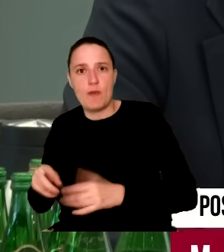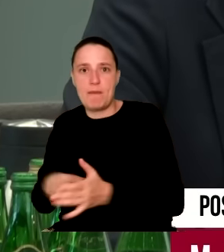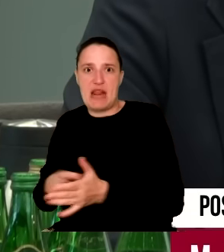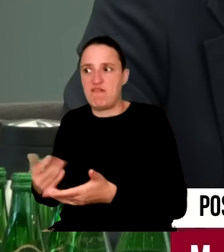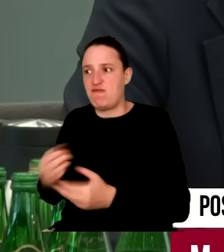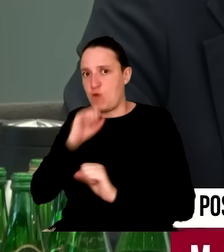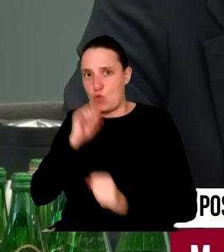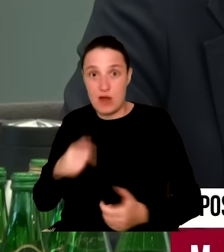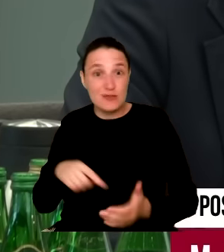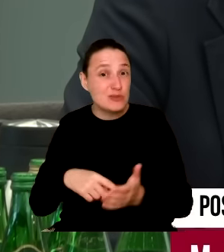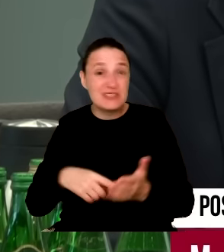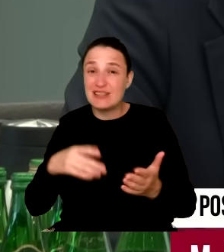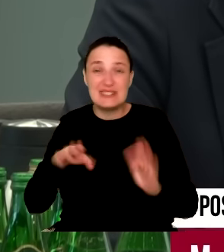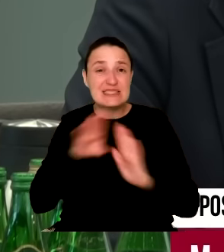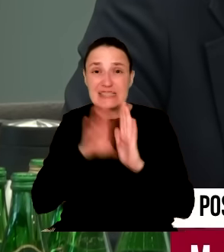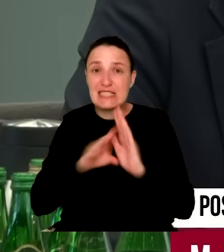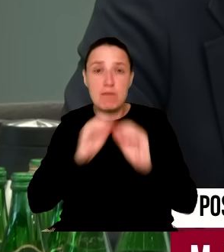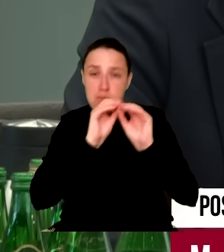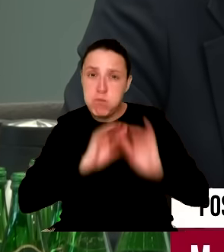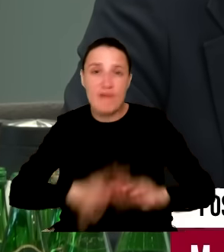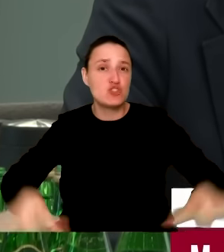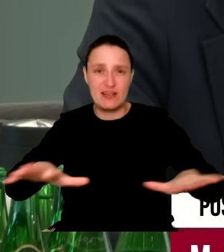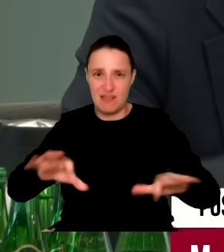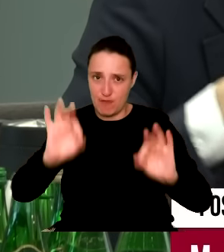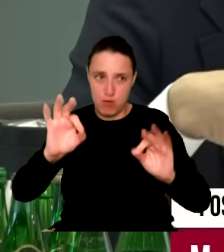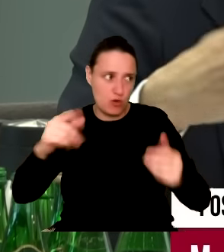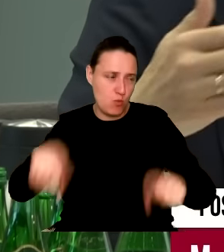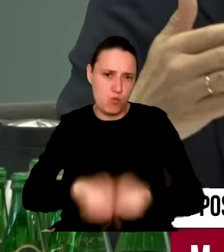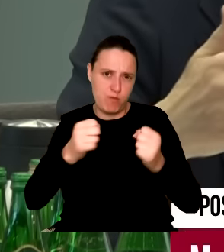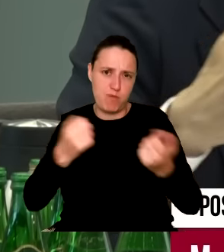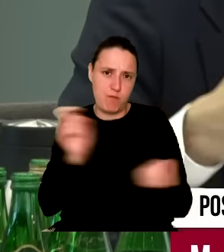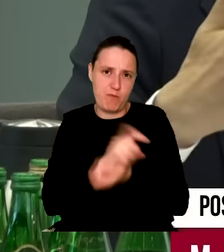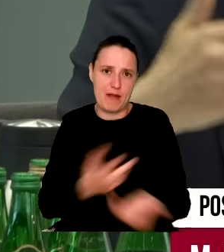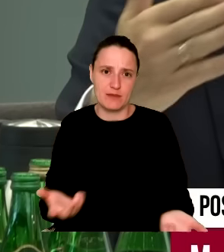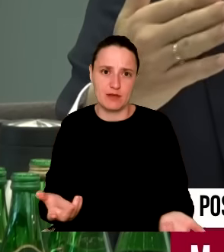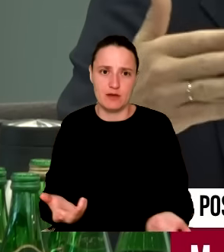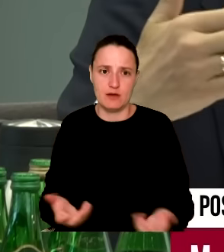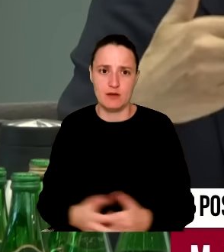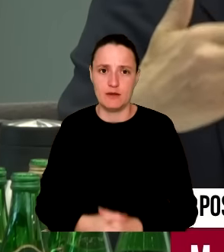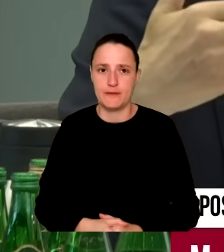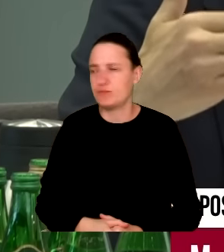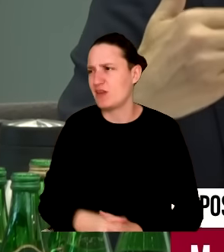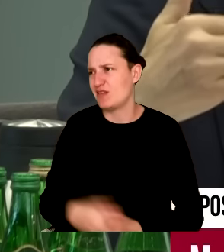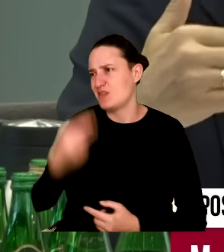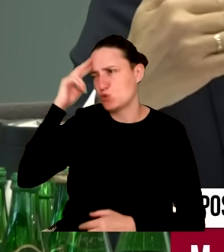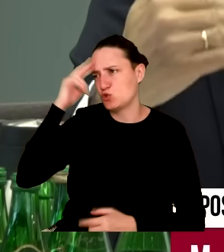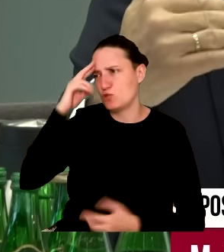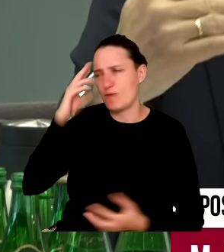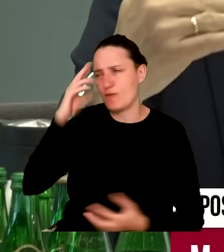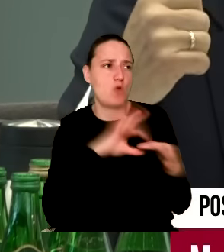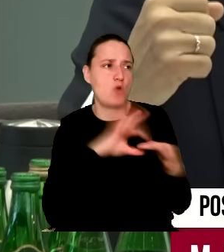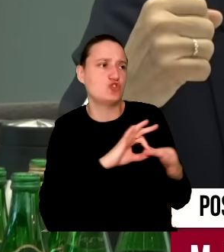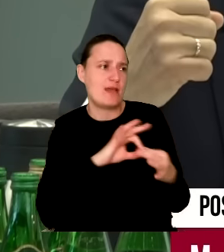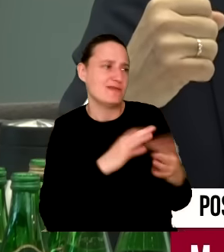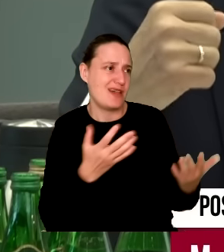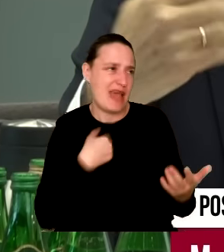złamania zasady powszechności wyborów panie pośle nie do końca wiem jakie jest J między jednym a drugim ponieważ Wyobrażam sobie nie jestem